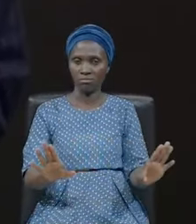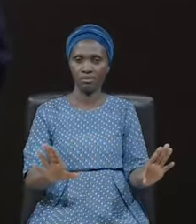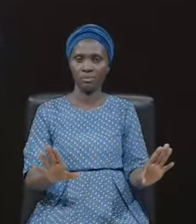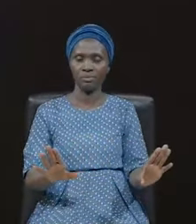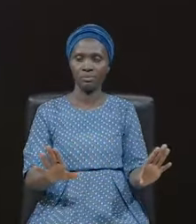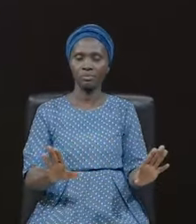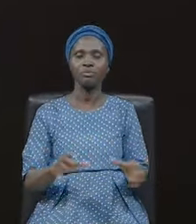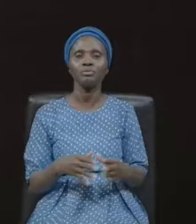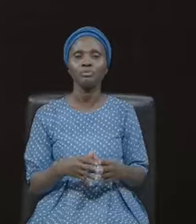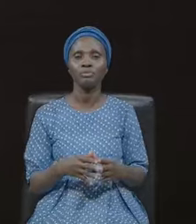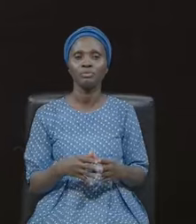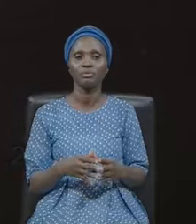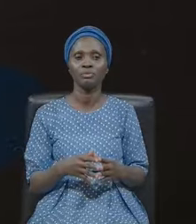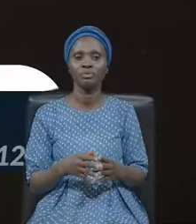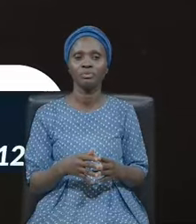verset